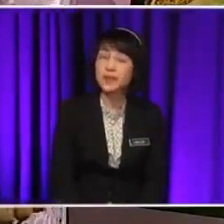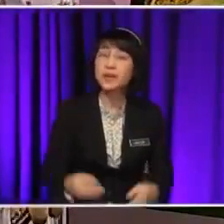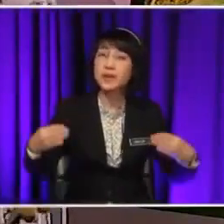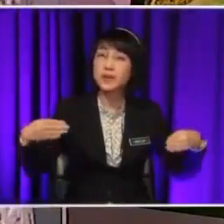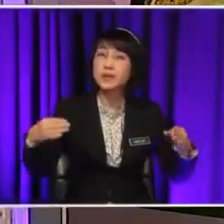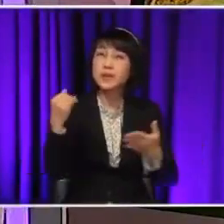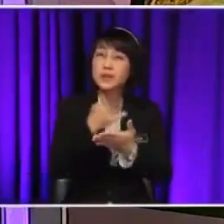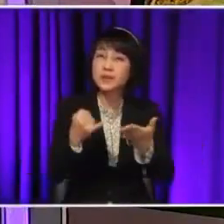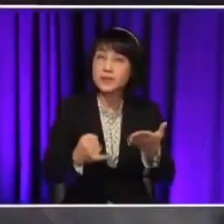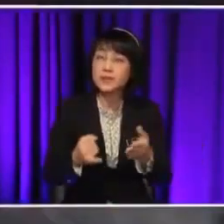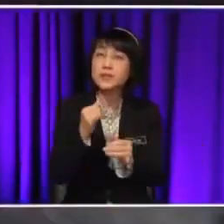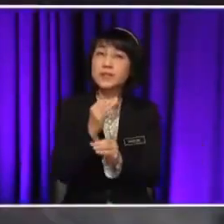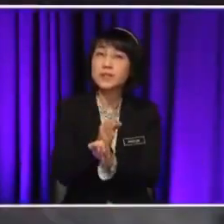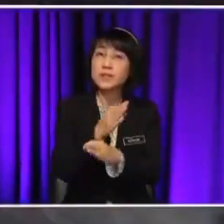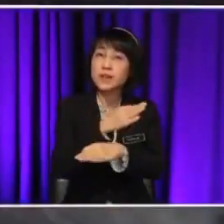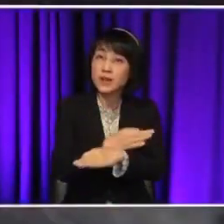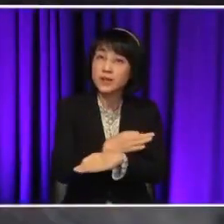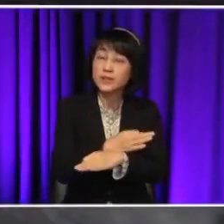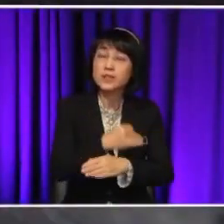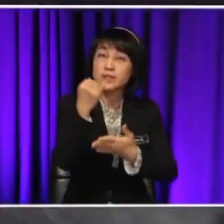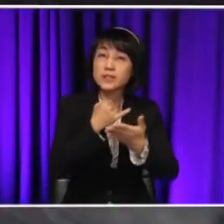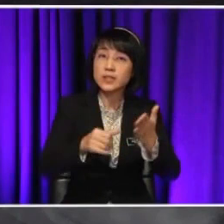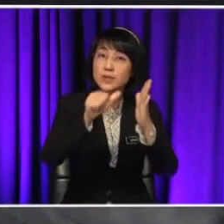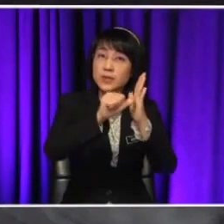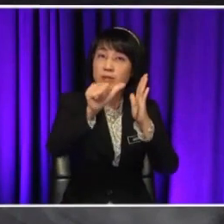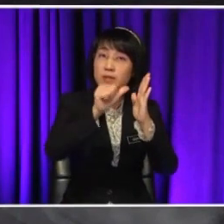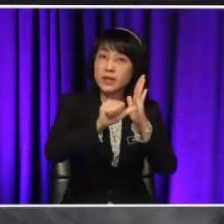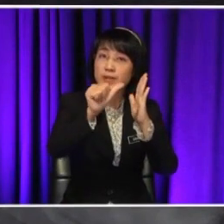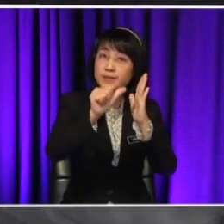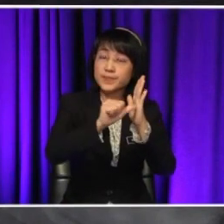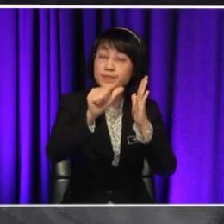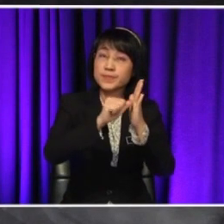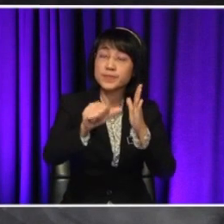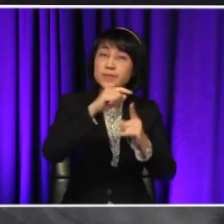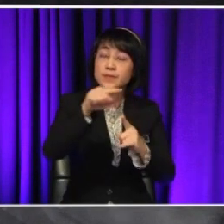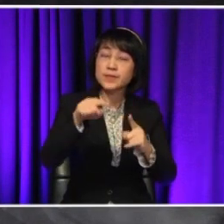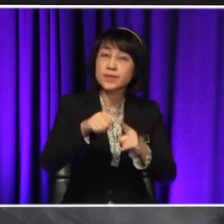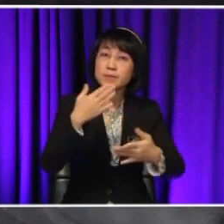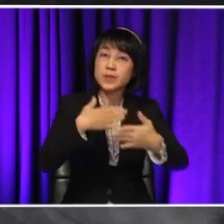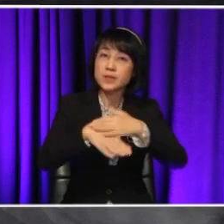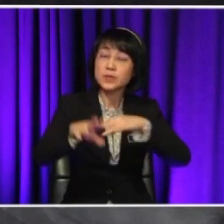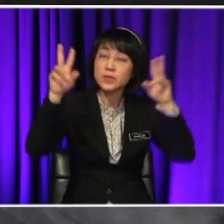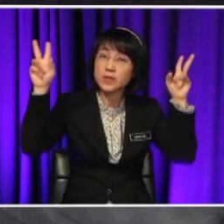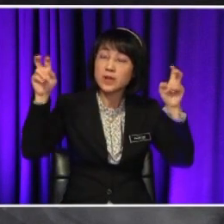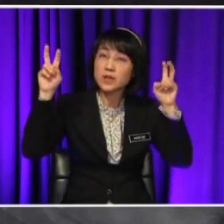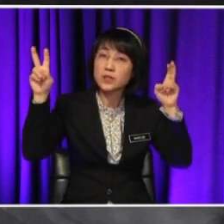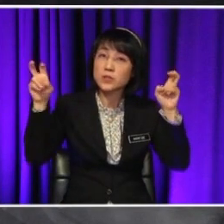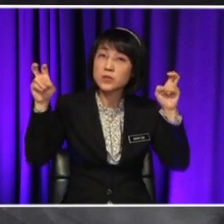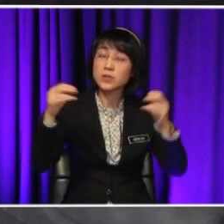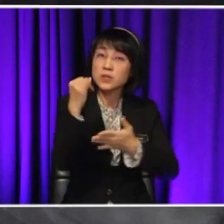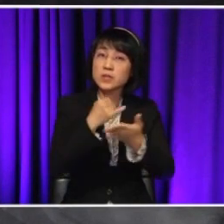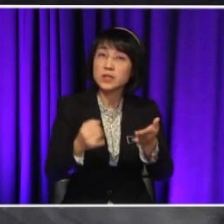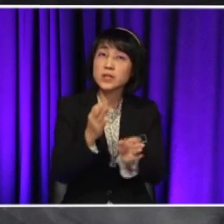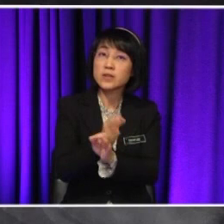yang pertama, seni ukiran. Okey, dalam seni ukiran, okey, apabila kita masuk kepada tajuk seni craft,